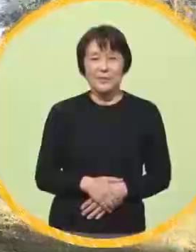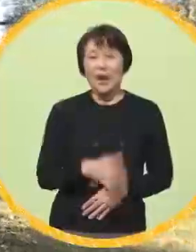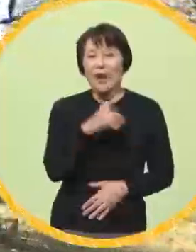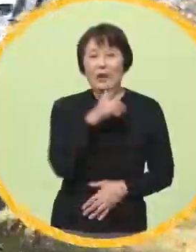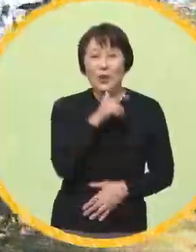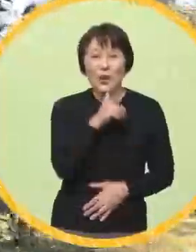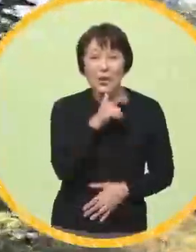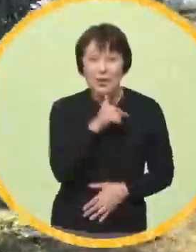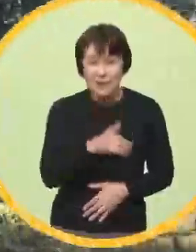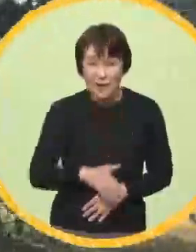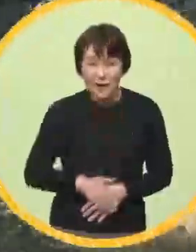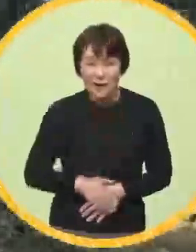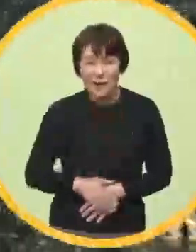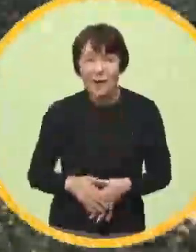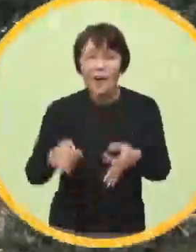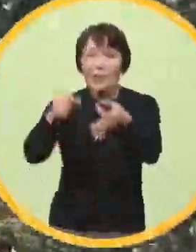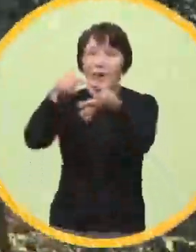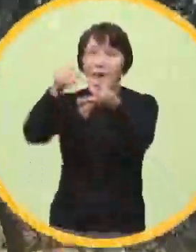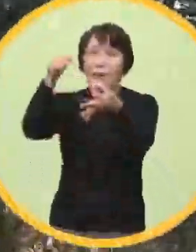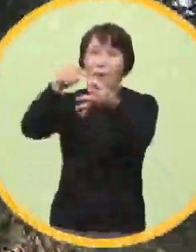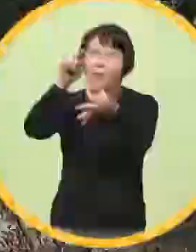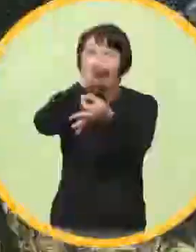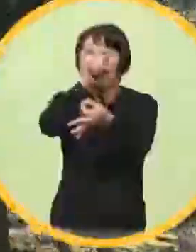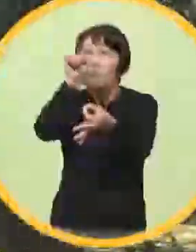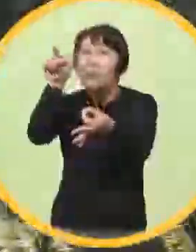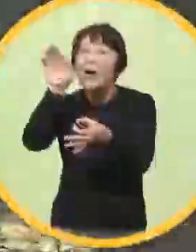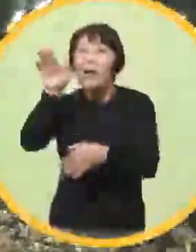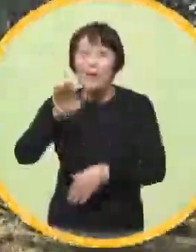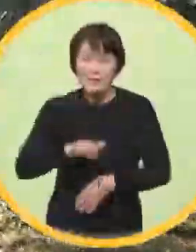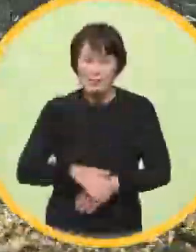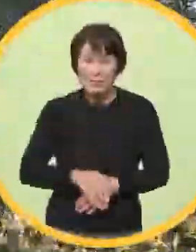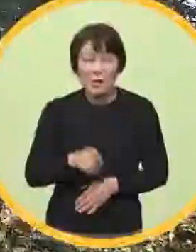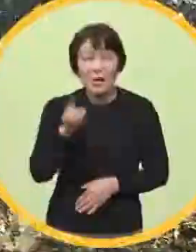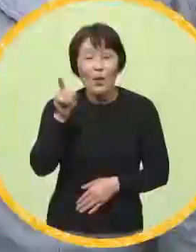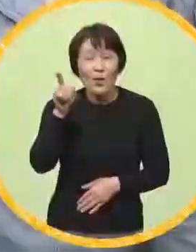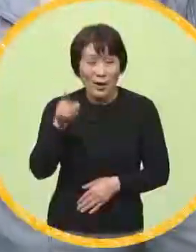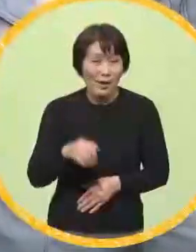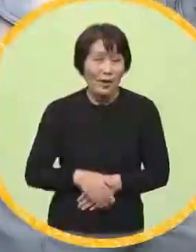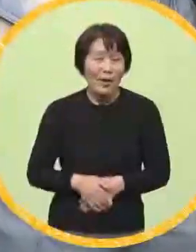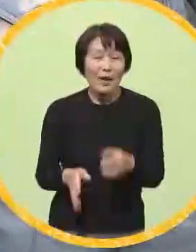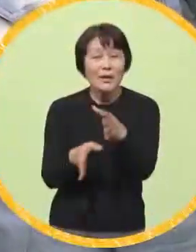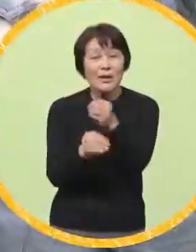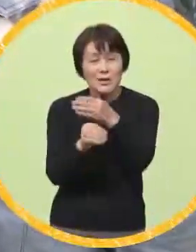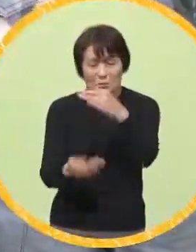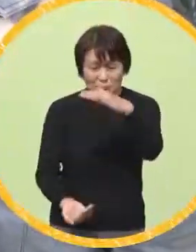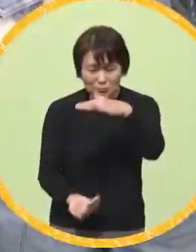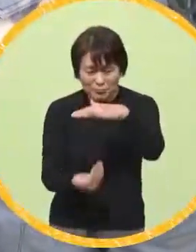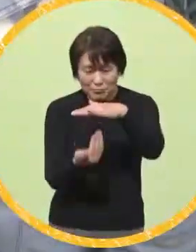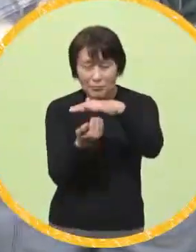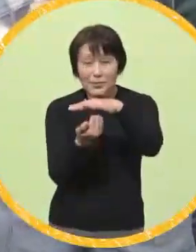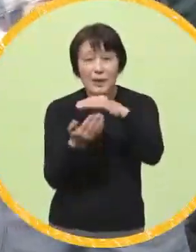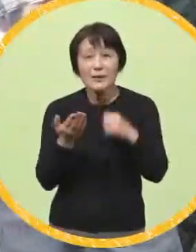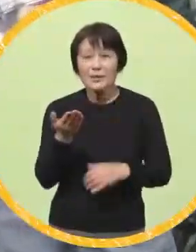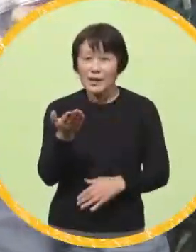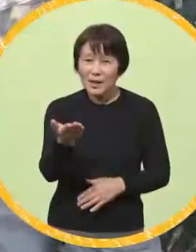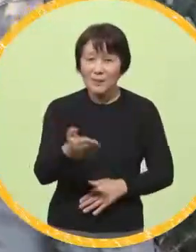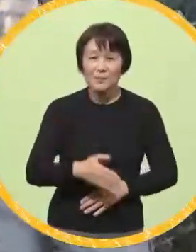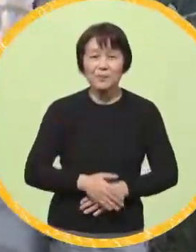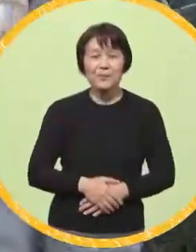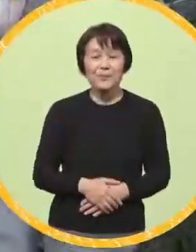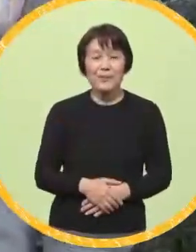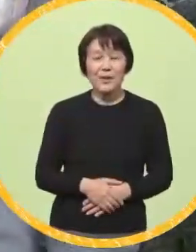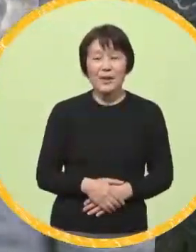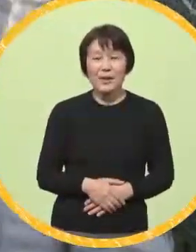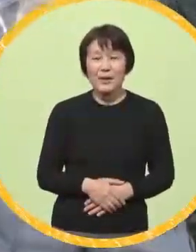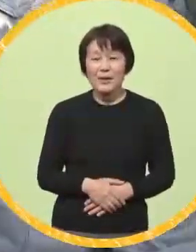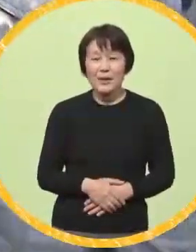ね。実がねちょろちょろなってますけど、これって時期的にはいつが旬というか取れるというか、